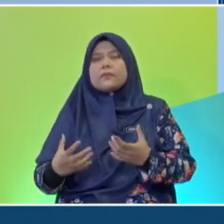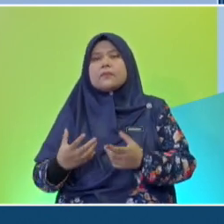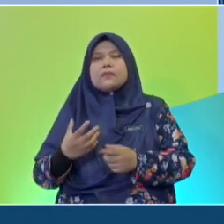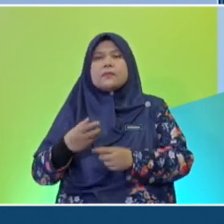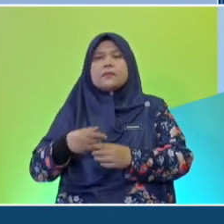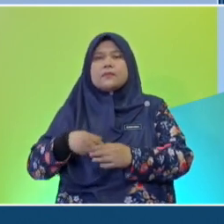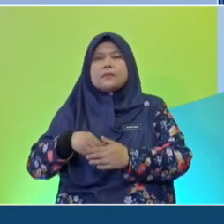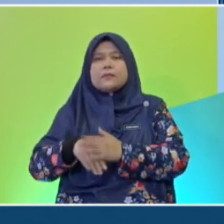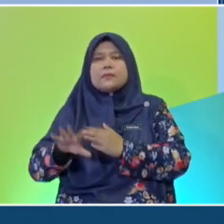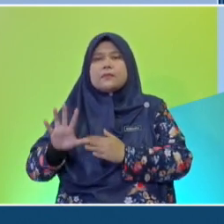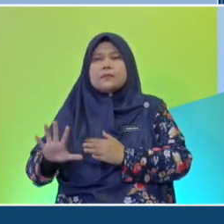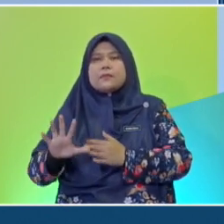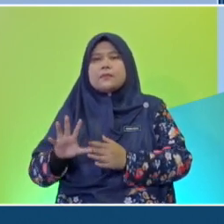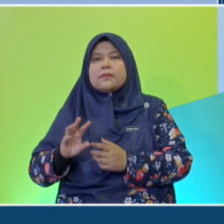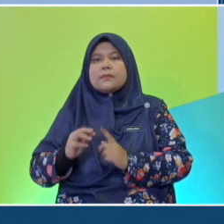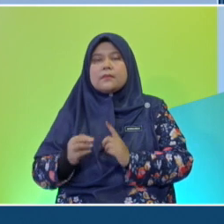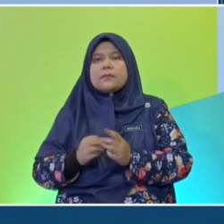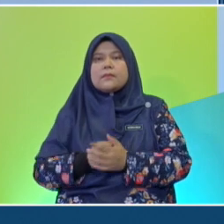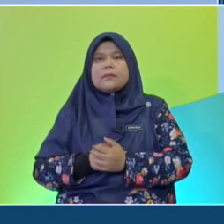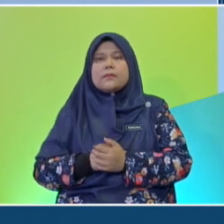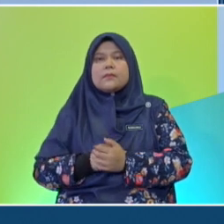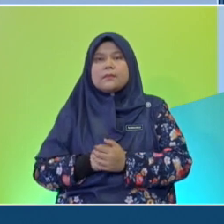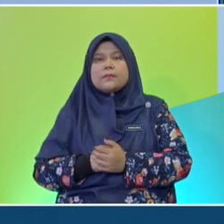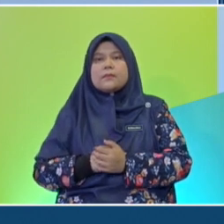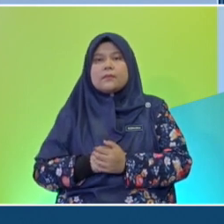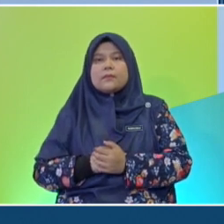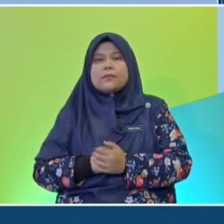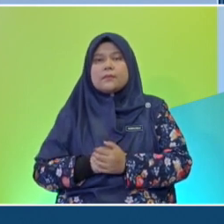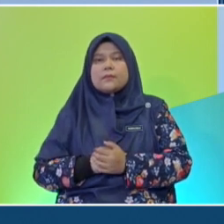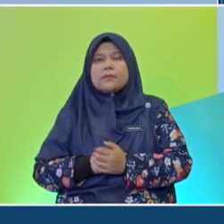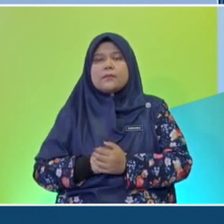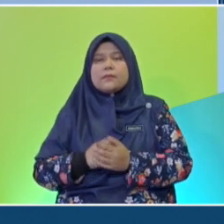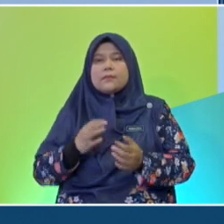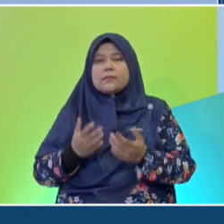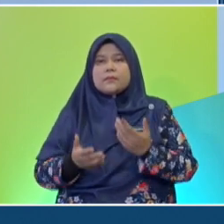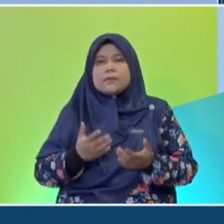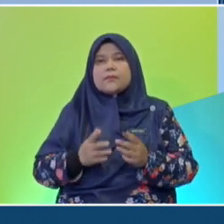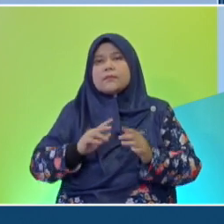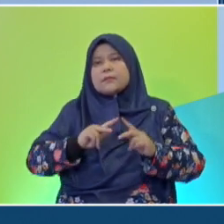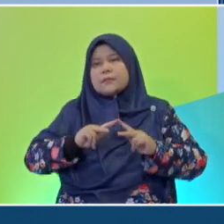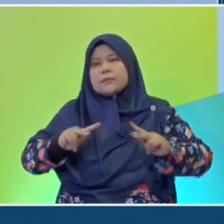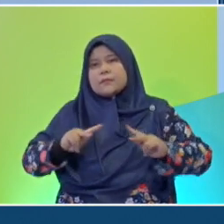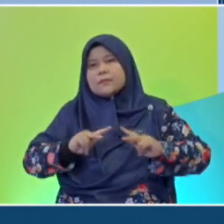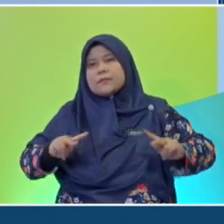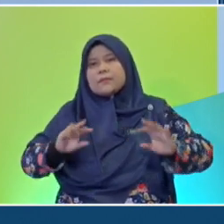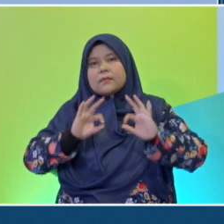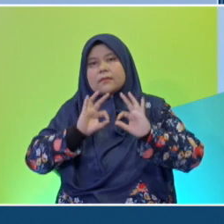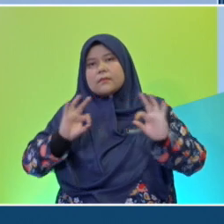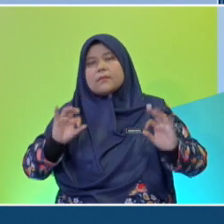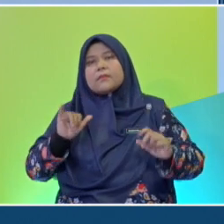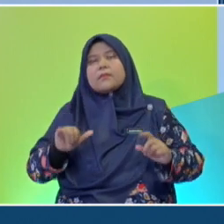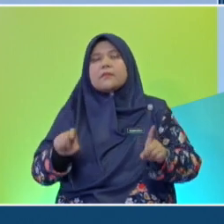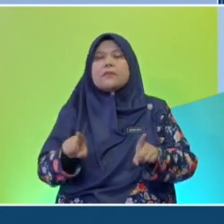5 menit tapi Andaikan ya Andaikan Amir boleh melakukan serangan itu pada kadar yang sama ee baru kita beli kilo lah